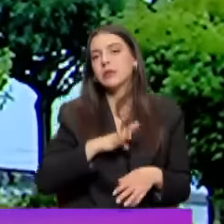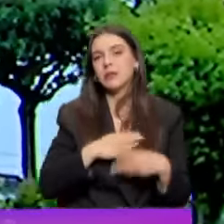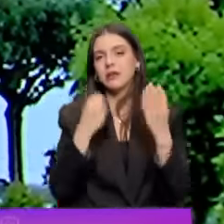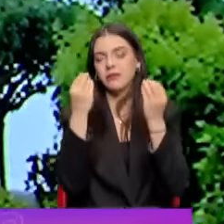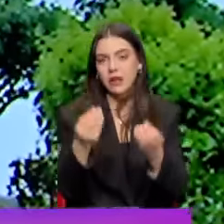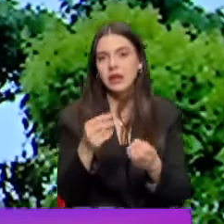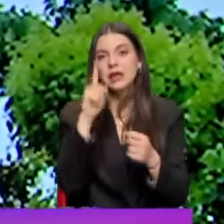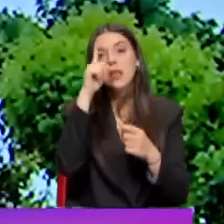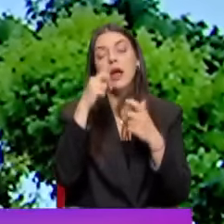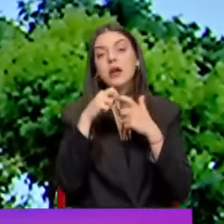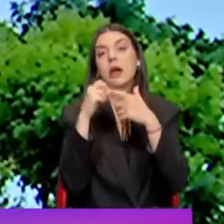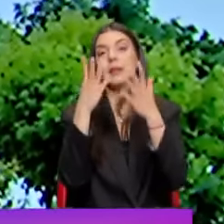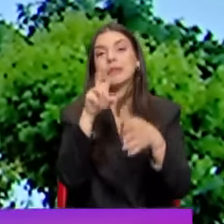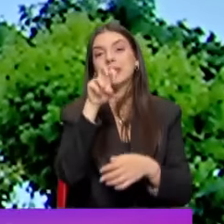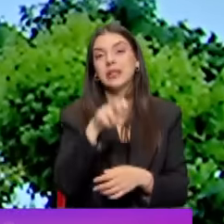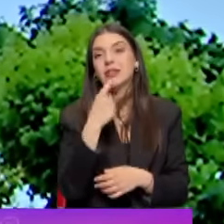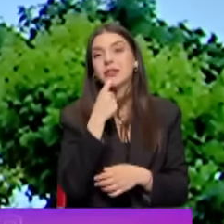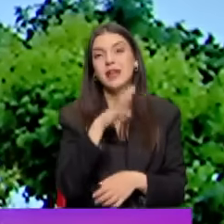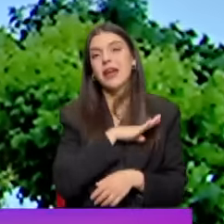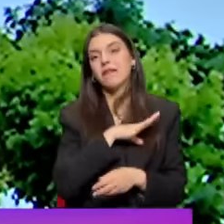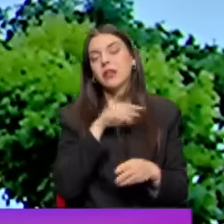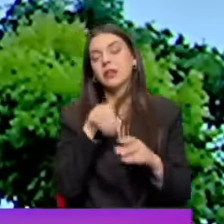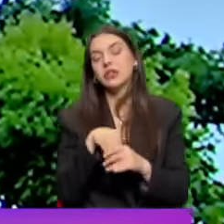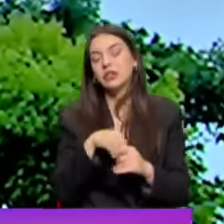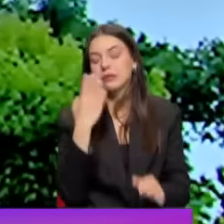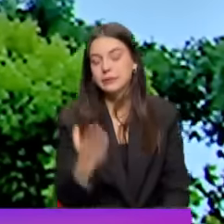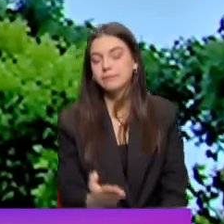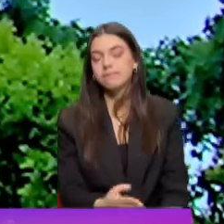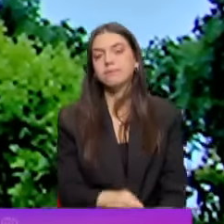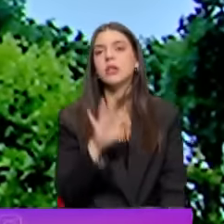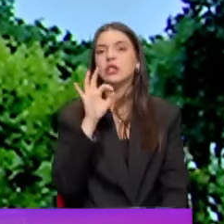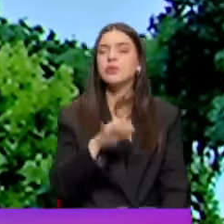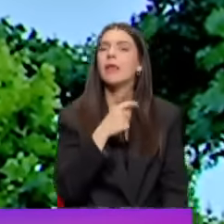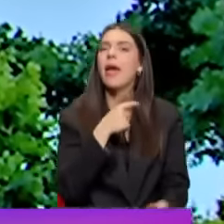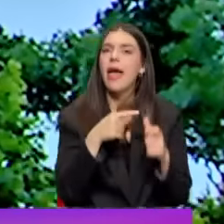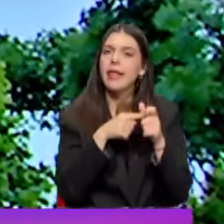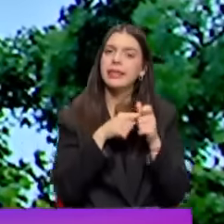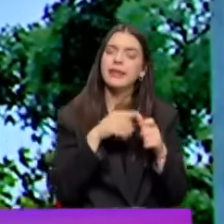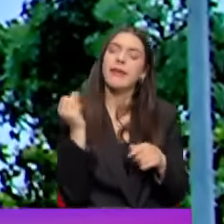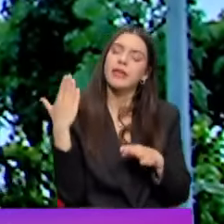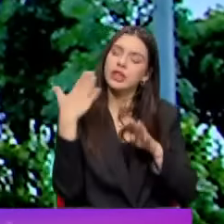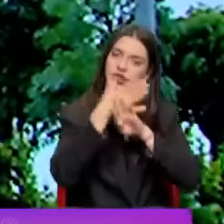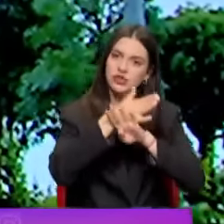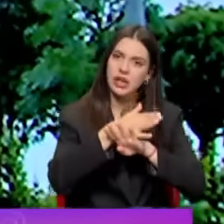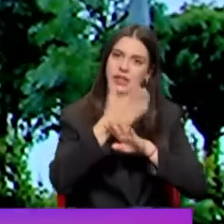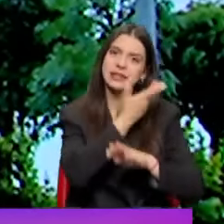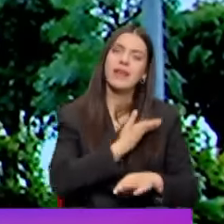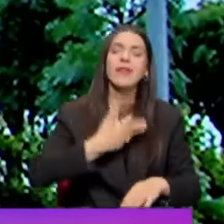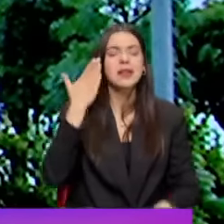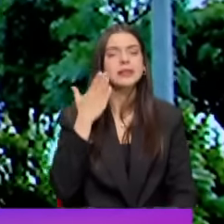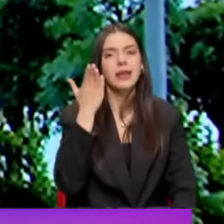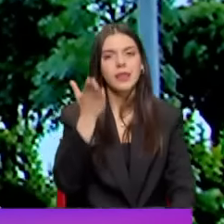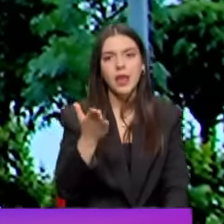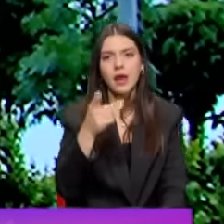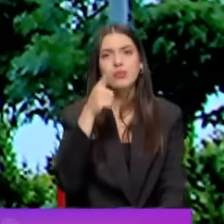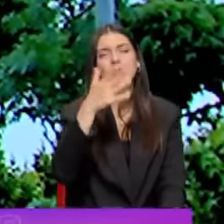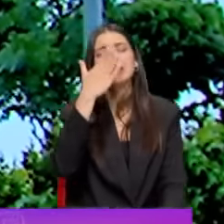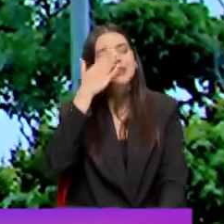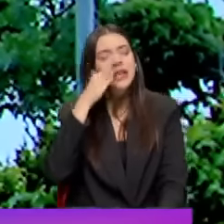diliyoruz 8 yaşındaki evladımız için şimdi Edirne'ye doğru gideceğiz sevgili izleyenler Bu sadece